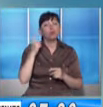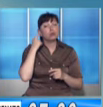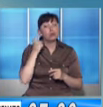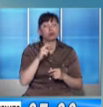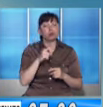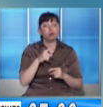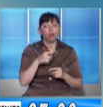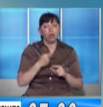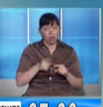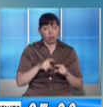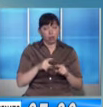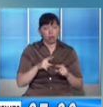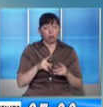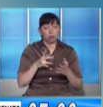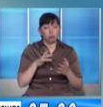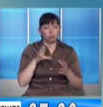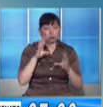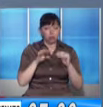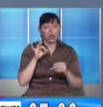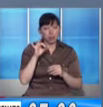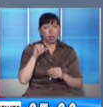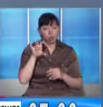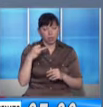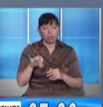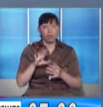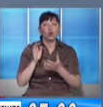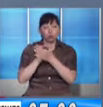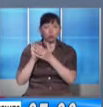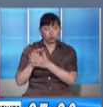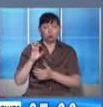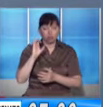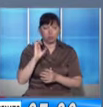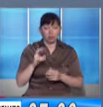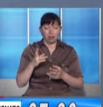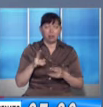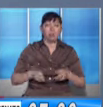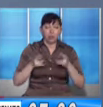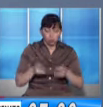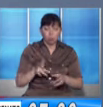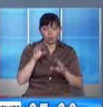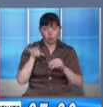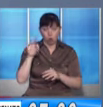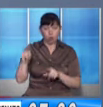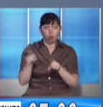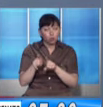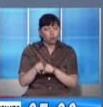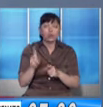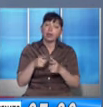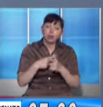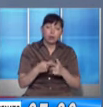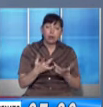se aplică și în, și în cazul domnului Renato Osate sau există totuși explicații că folclorul greșește de această